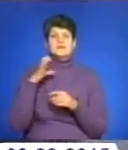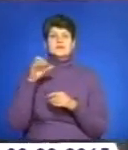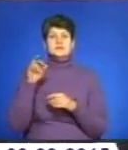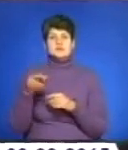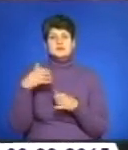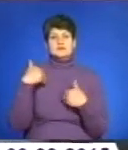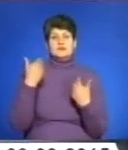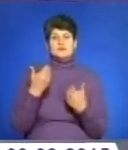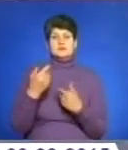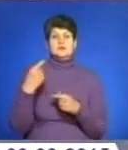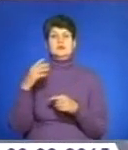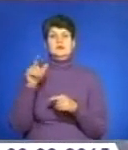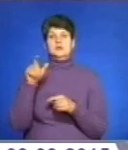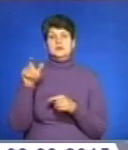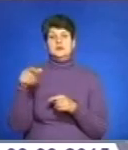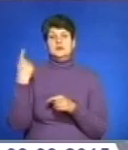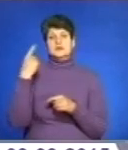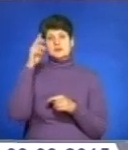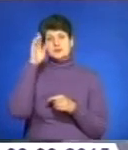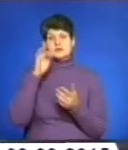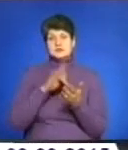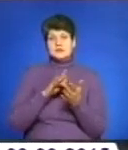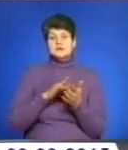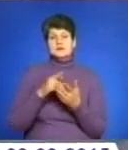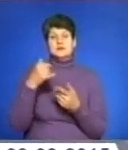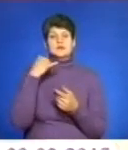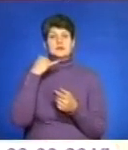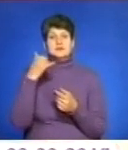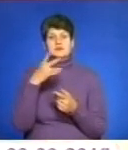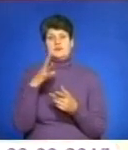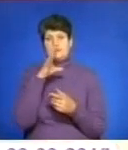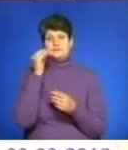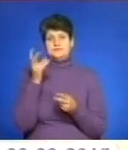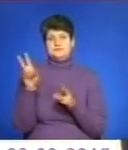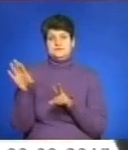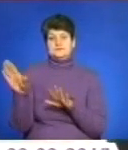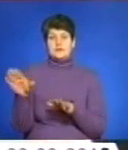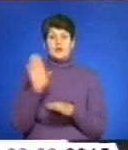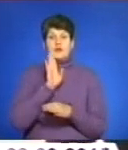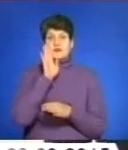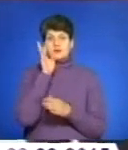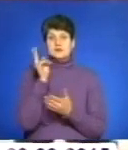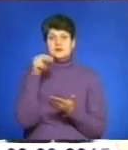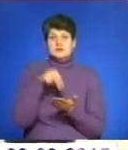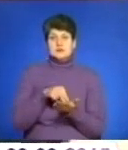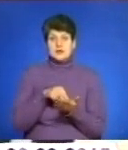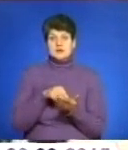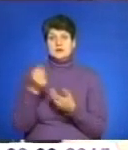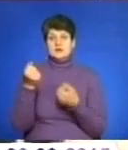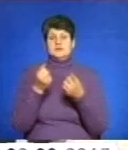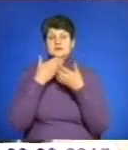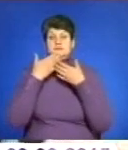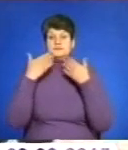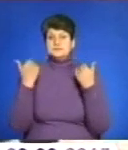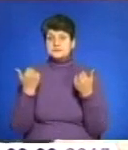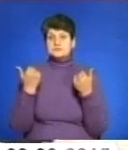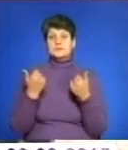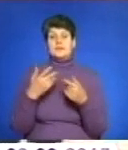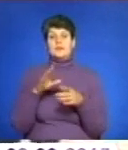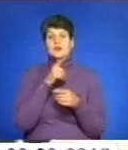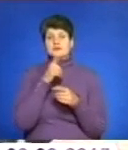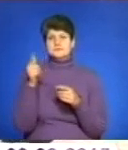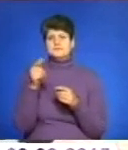обласного центру. Чоловік повідомив, що на ніч залишив транспорт у дворі будинку, а вранці автомобіля вже не було. Протягом місяця до правоохоронців